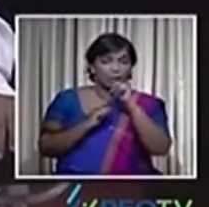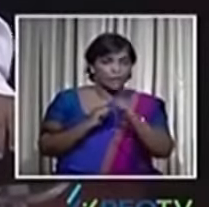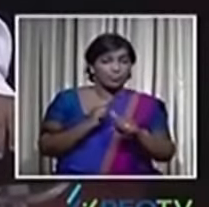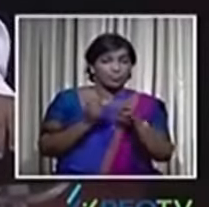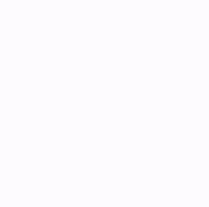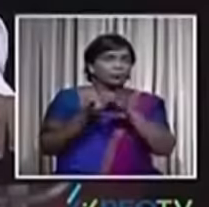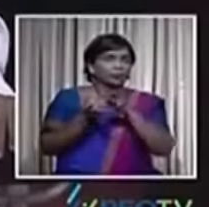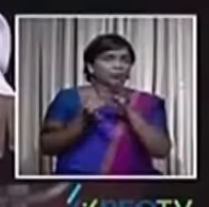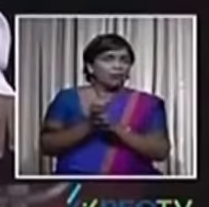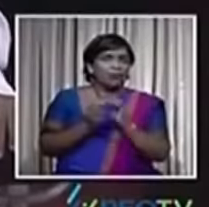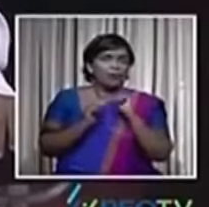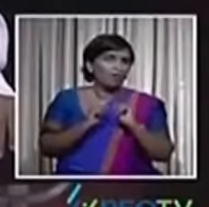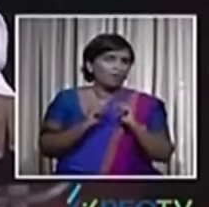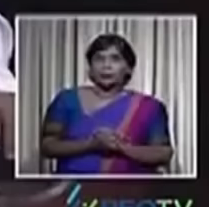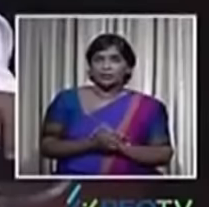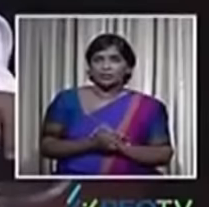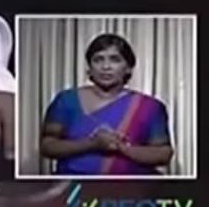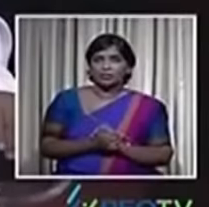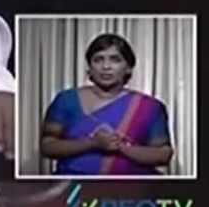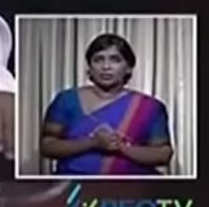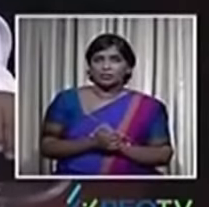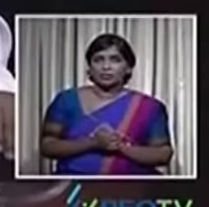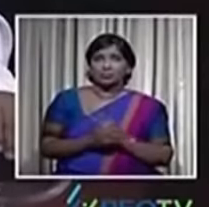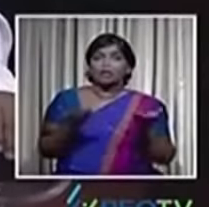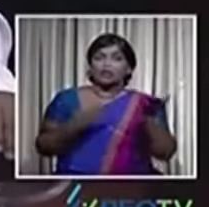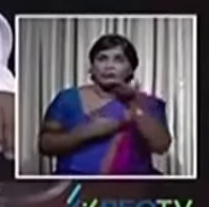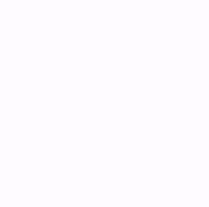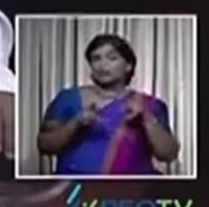ஆழ்ந்த இரங்கல்களை தெரிவித்துக்